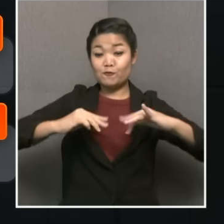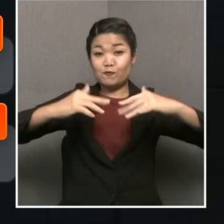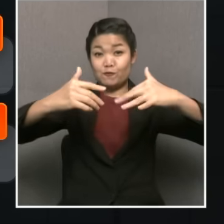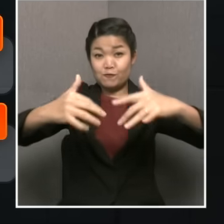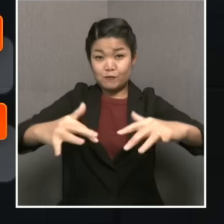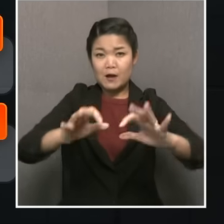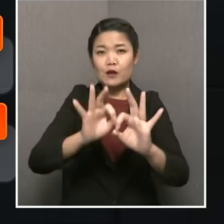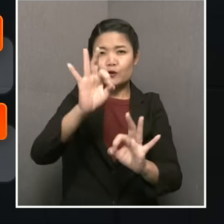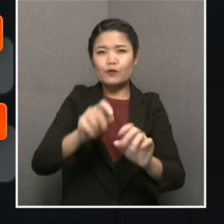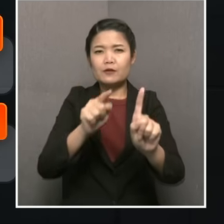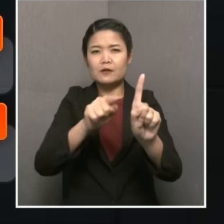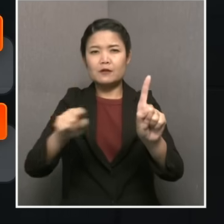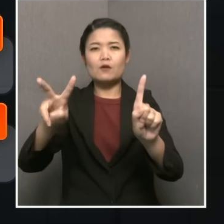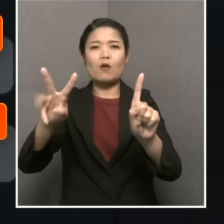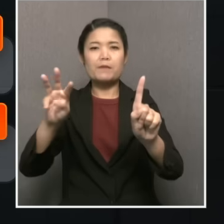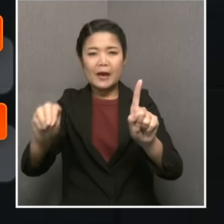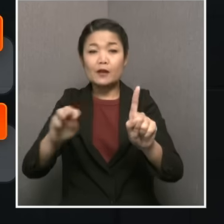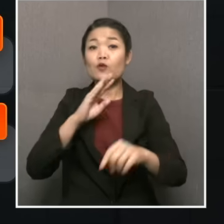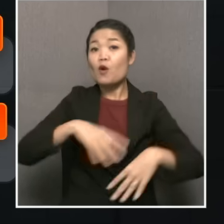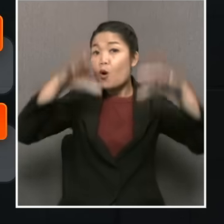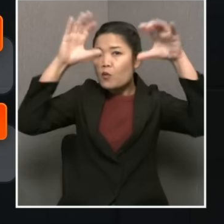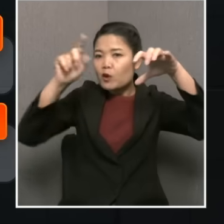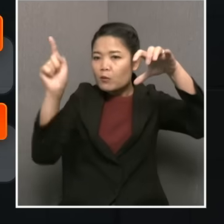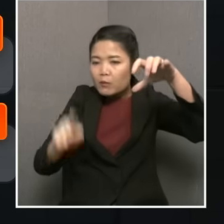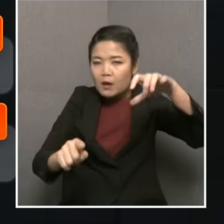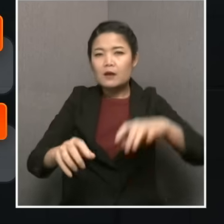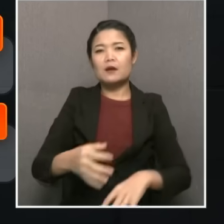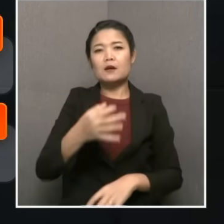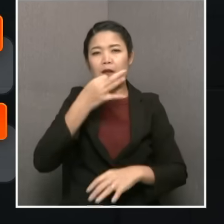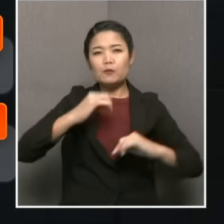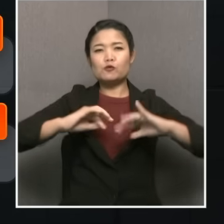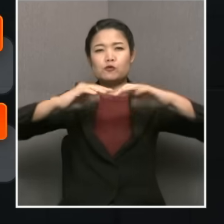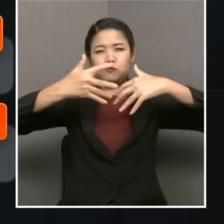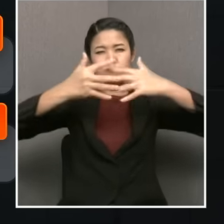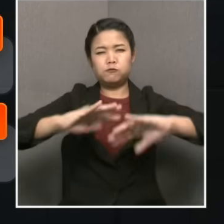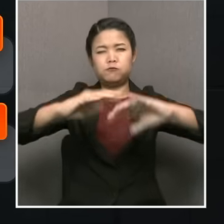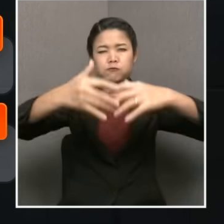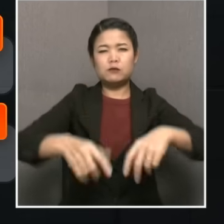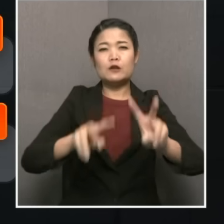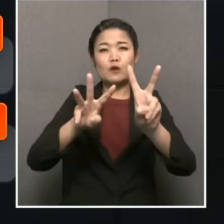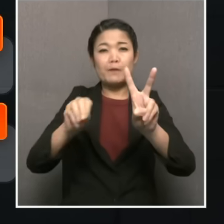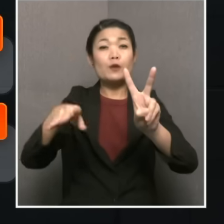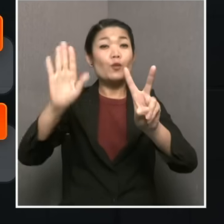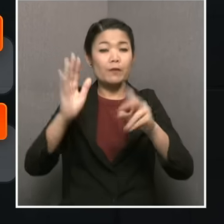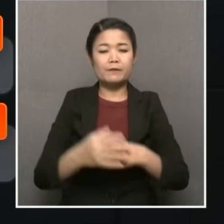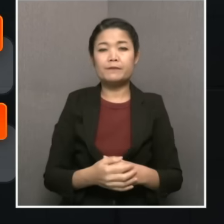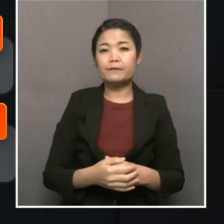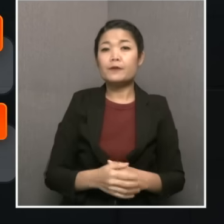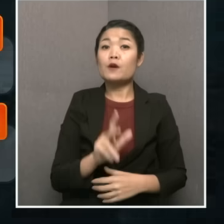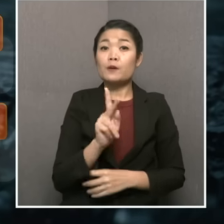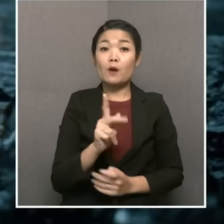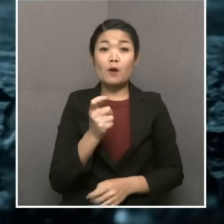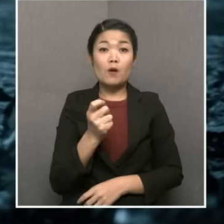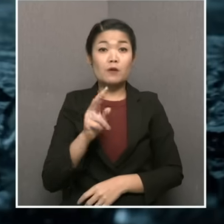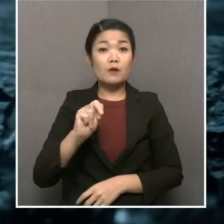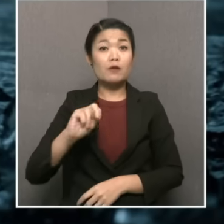1-2เมตบริเวณที่มีฝนฟ้าคะนองคลื่นสูงได้มากกว่า 2เมตค่ะขณะที่กองอำนวยการน้ำแห่งชาติหรือกนช